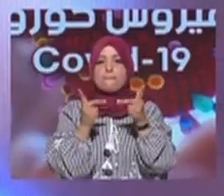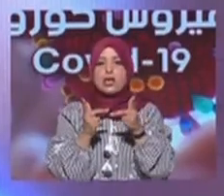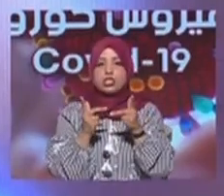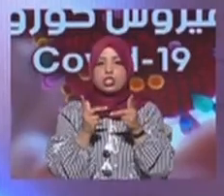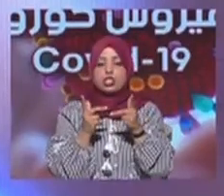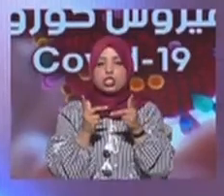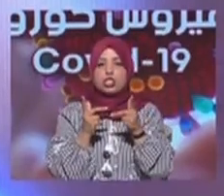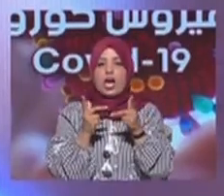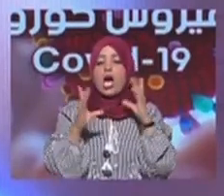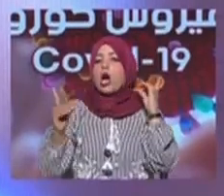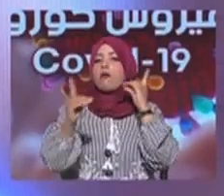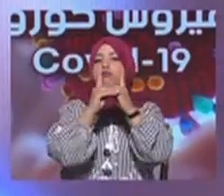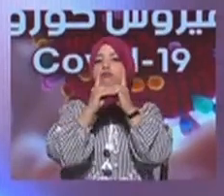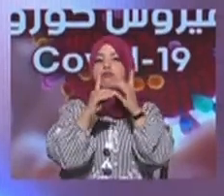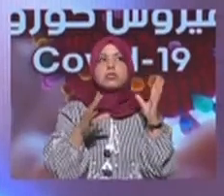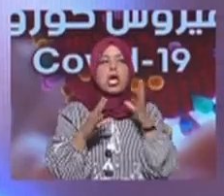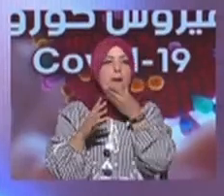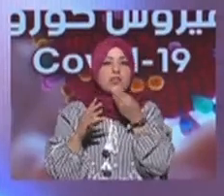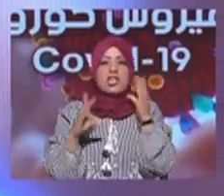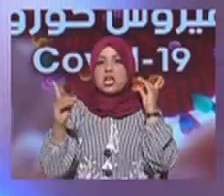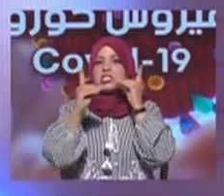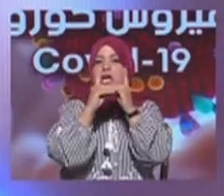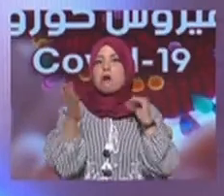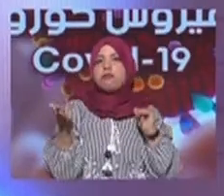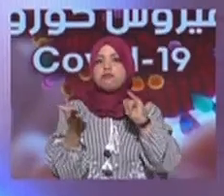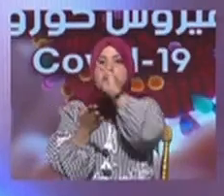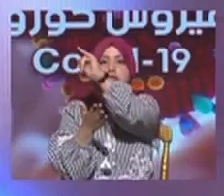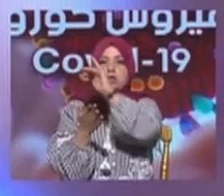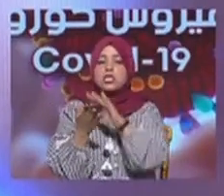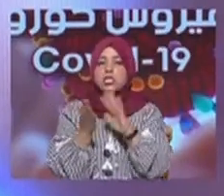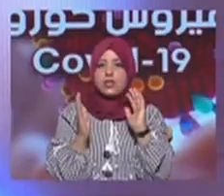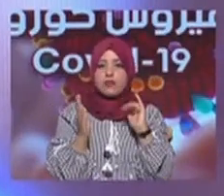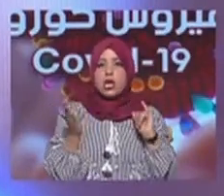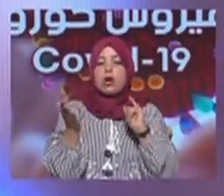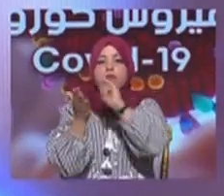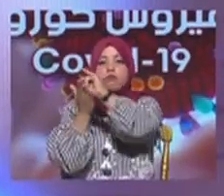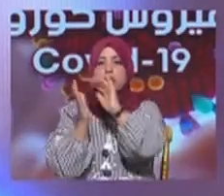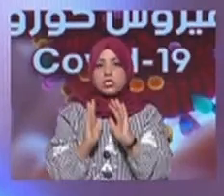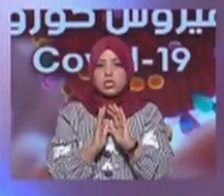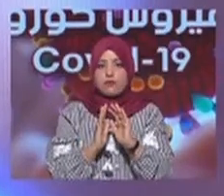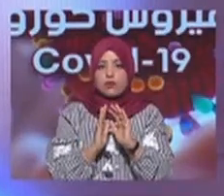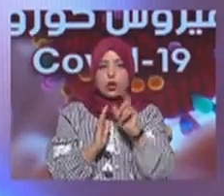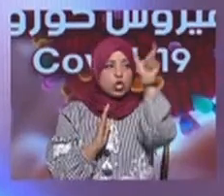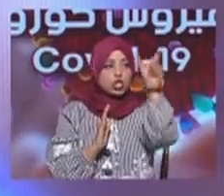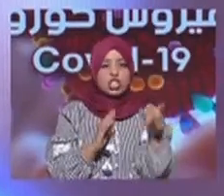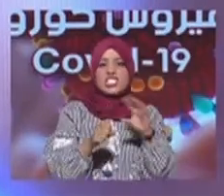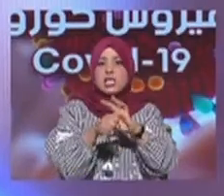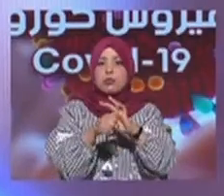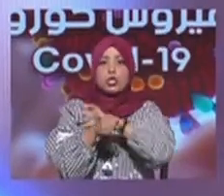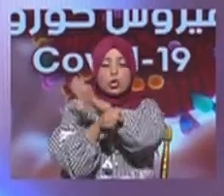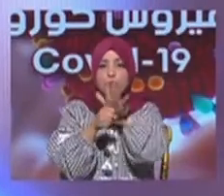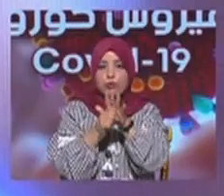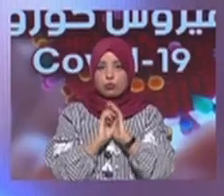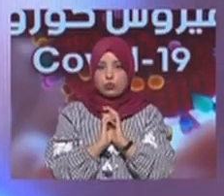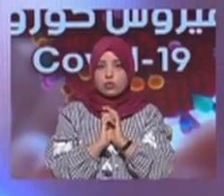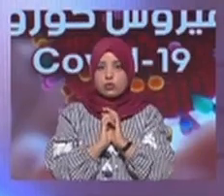تقابل هو عبد ولا سافر ولا تولي معناتها حكايته هي قريبه ياسر كونه يكون حامل للفيروس. وقتها نجموا